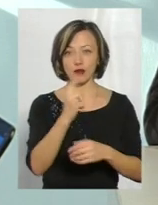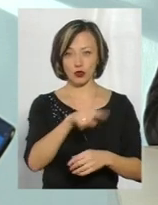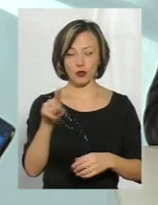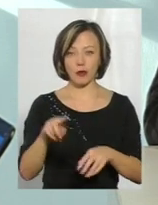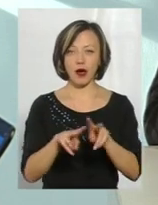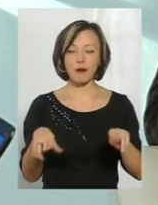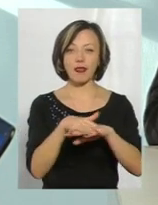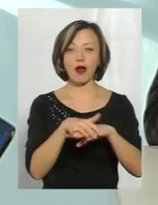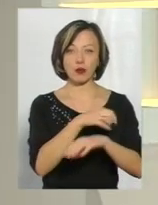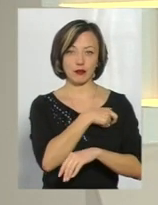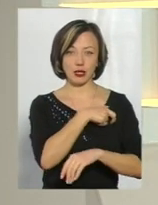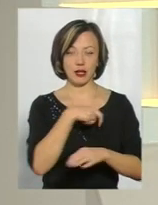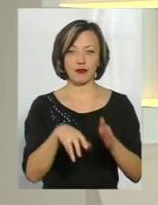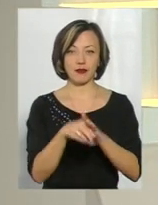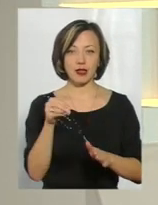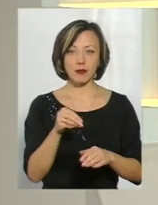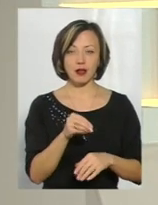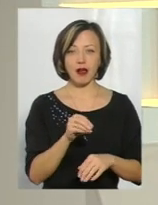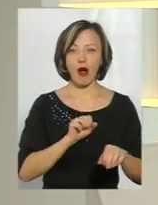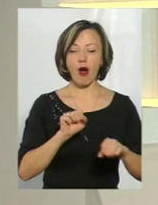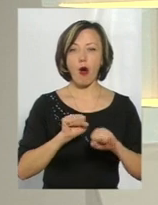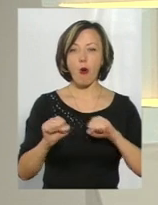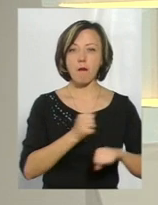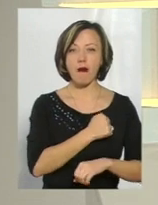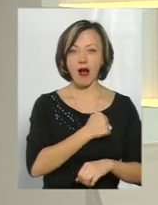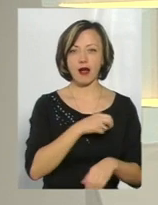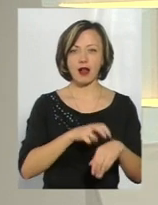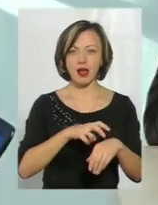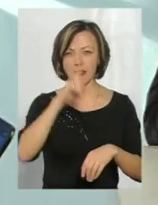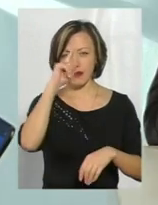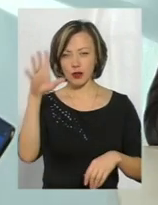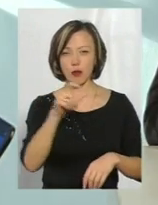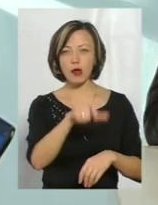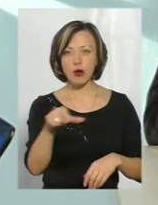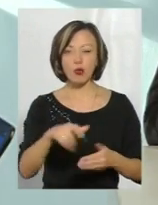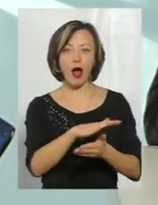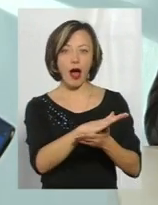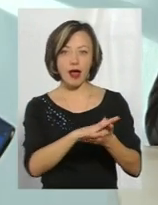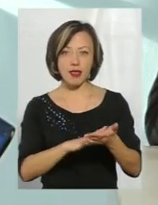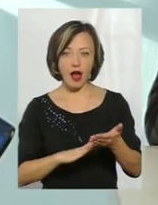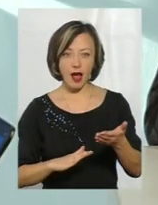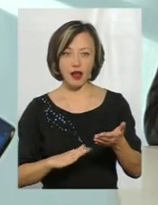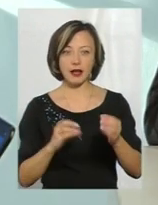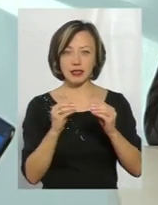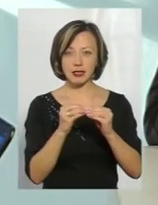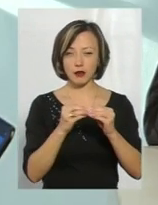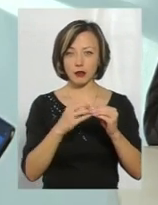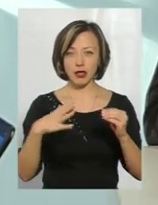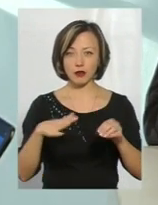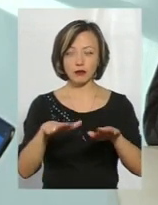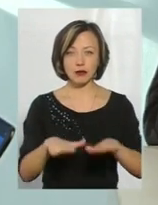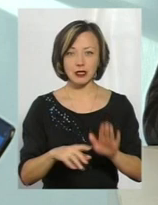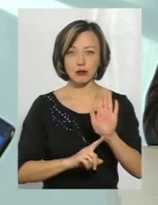депутатів. Як ми бачили, там йшли комбати, лікарі, і там всі такі дуже відомі, поважні люди, а далі з 10-го, десь 15-го місця